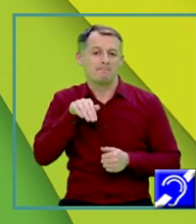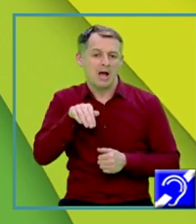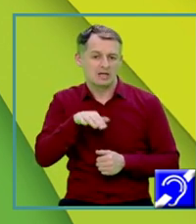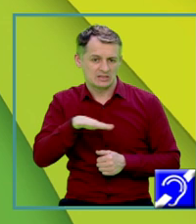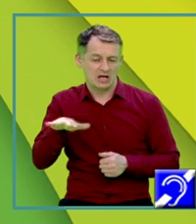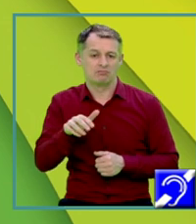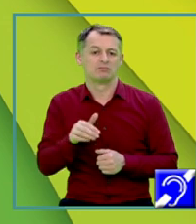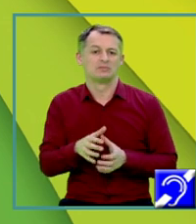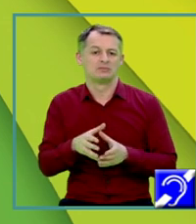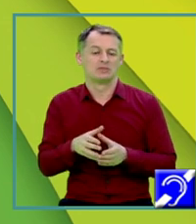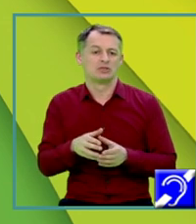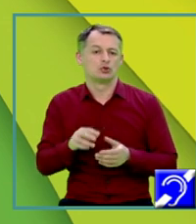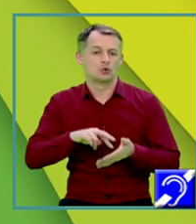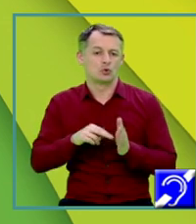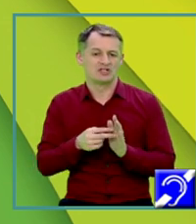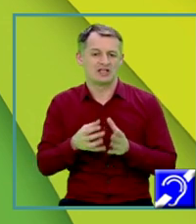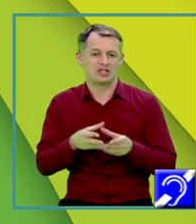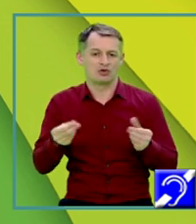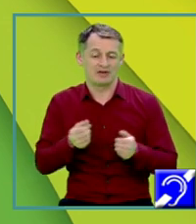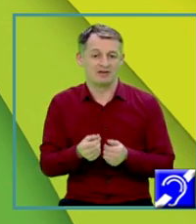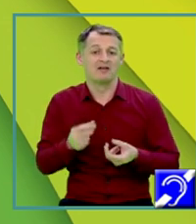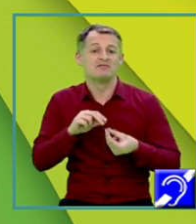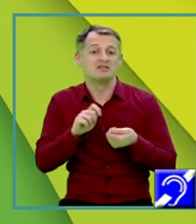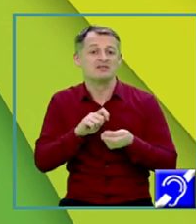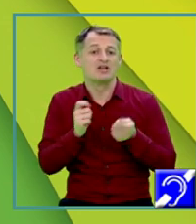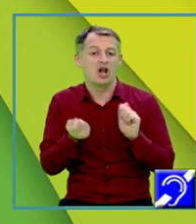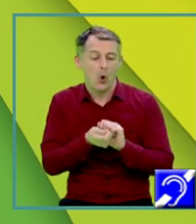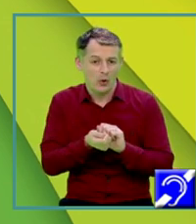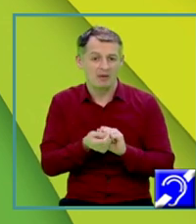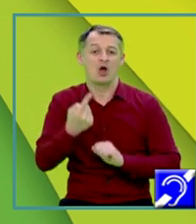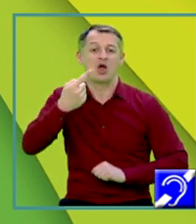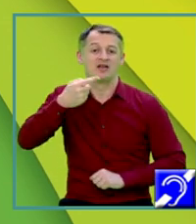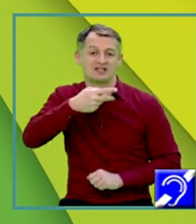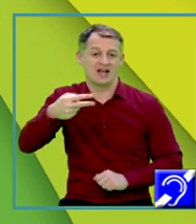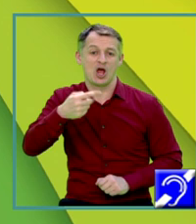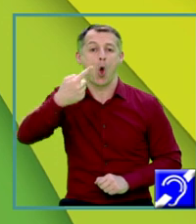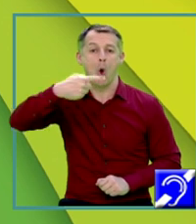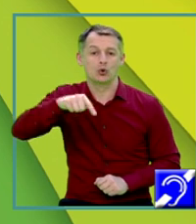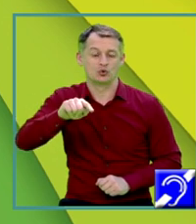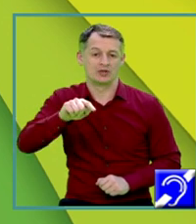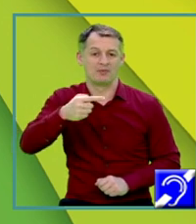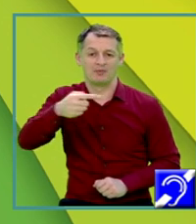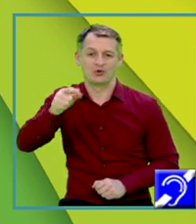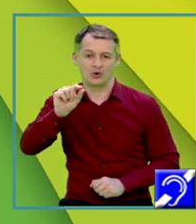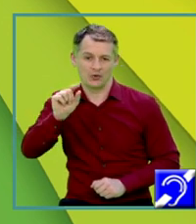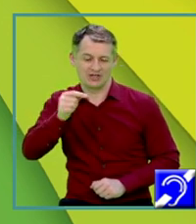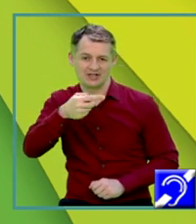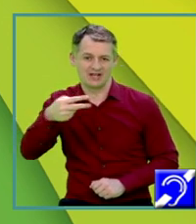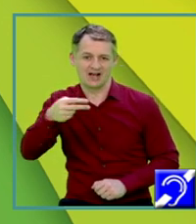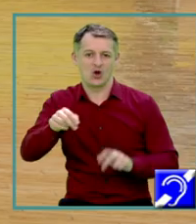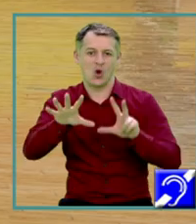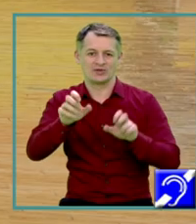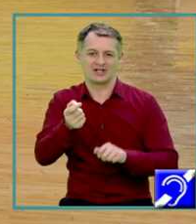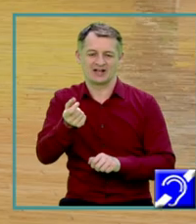Așadar, înlocuind 100 minus 20, obținem 80 de grame de apă în soluția